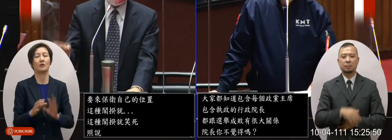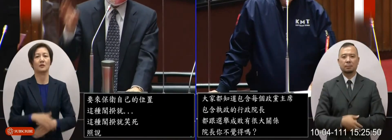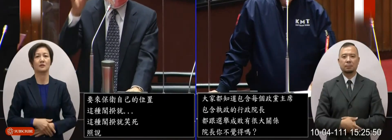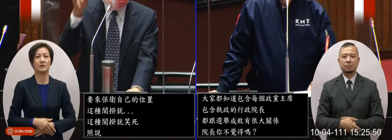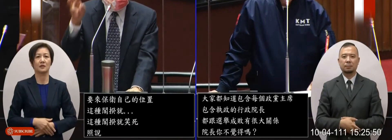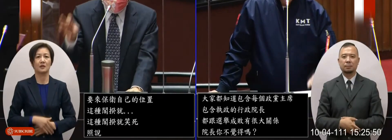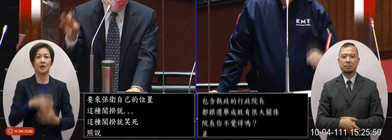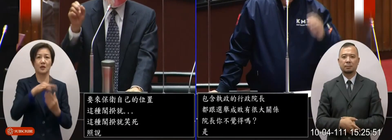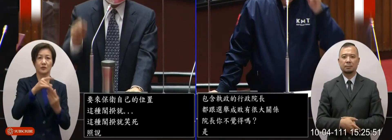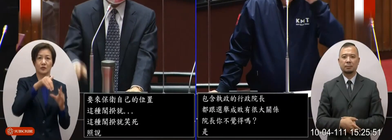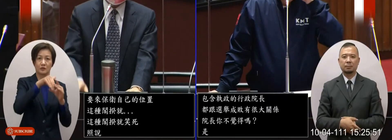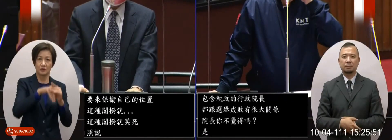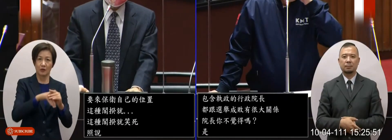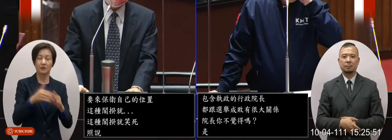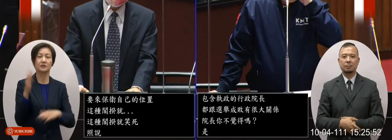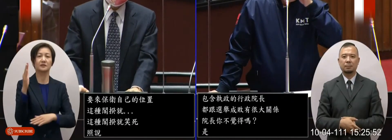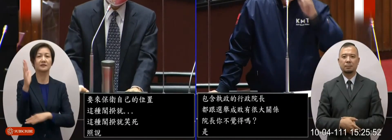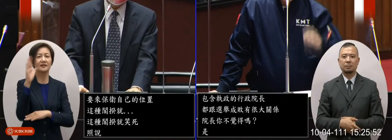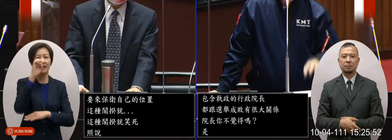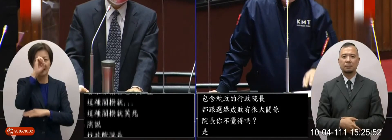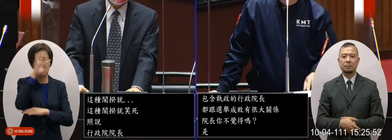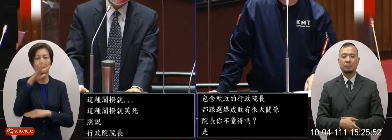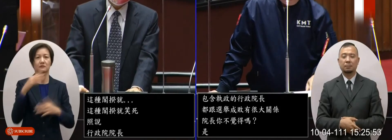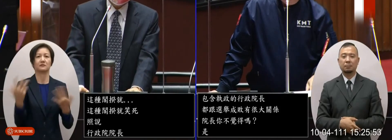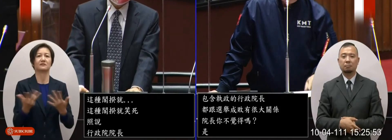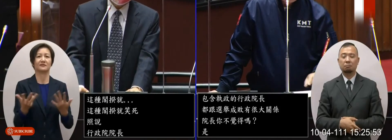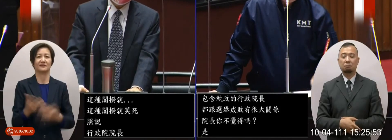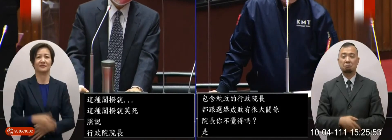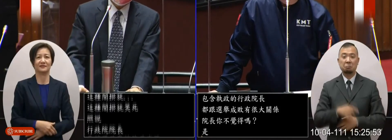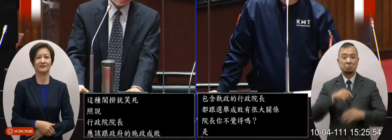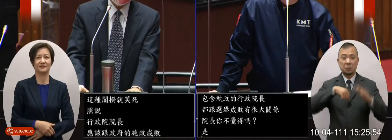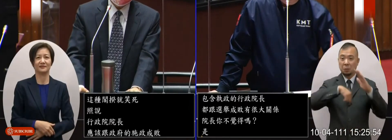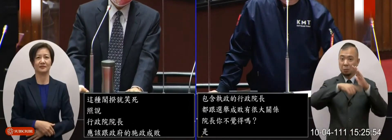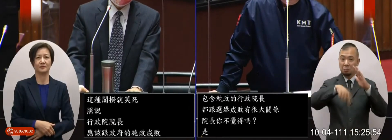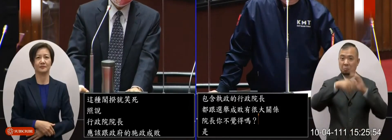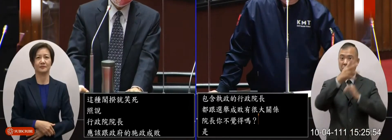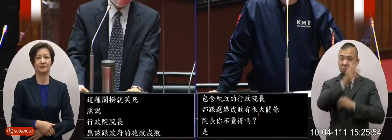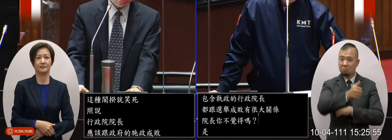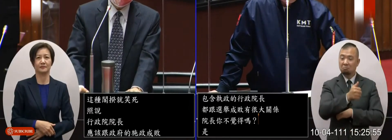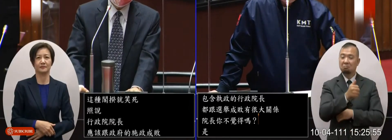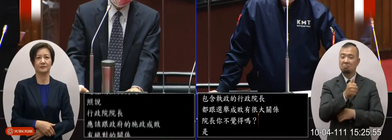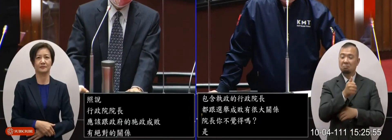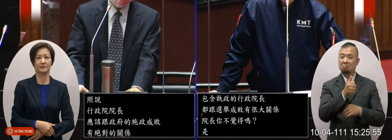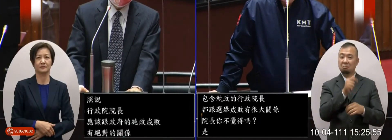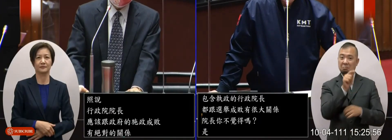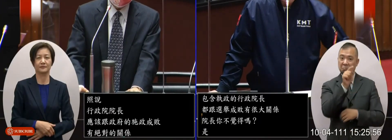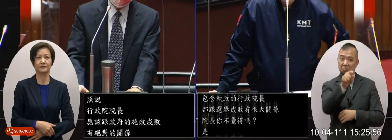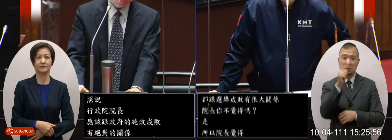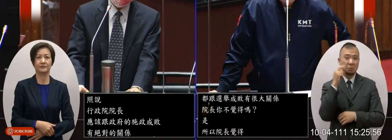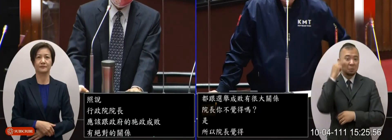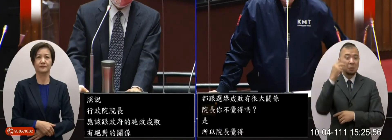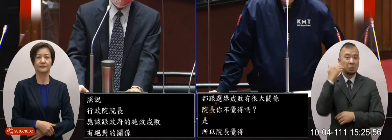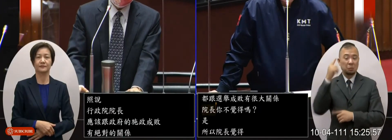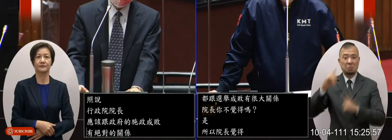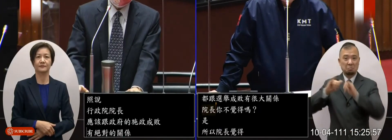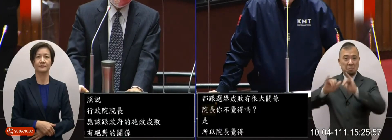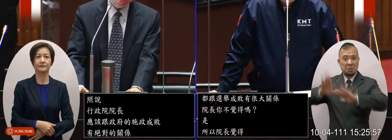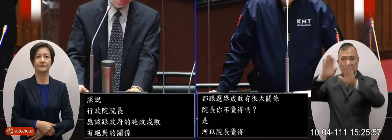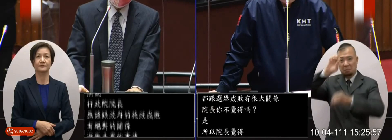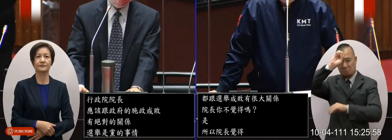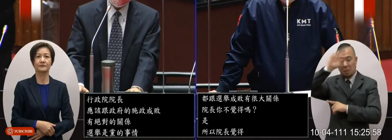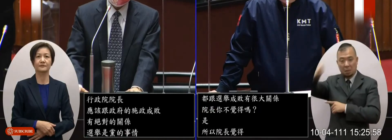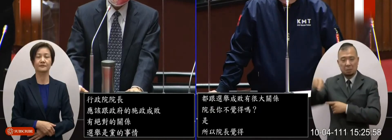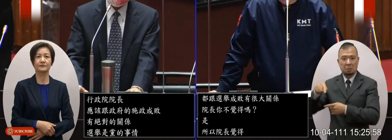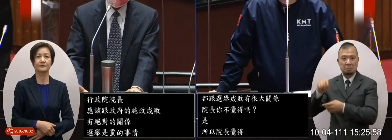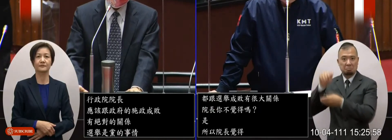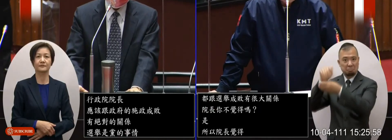举应该是党的事情。 所以院长觉得假如民进党选得好的话，那